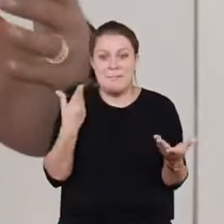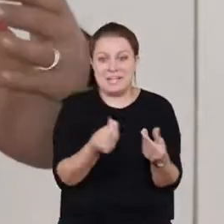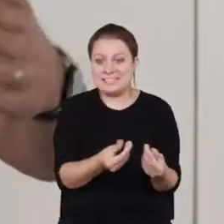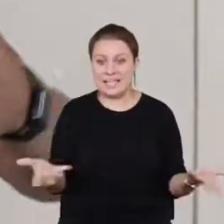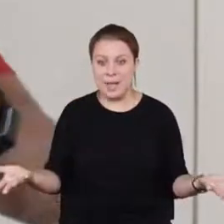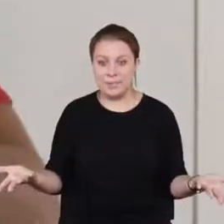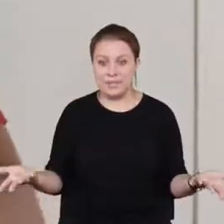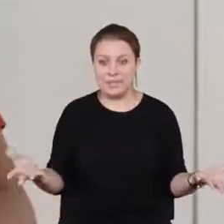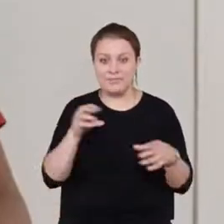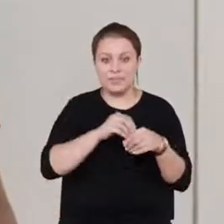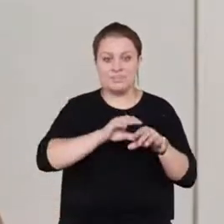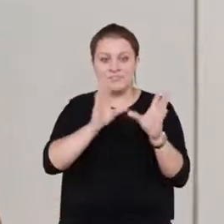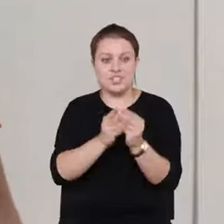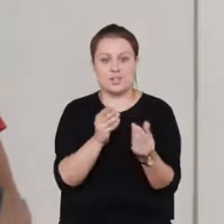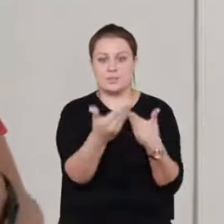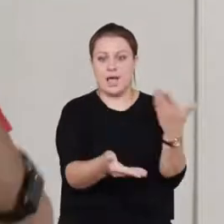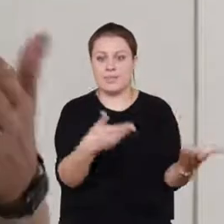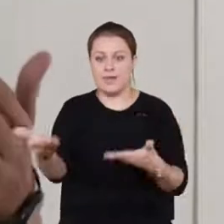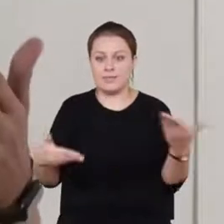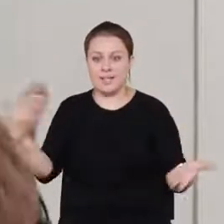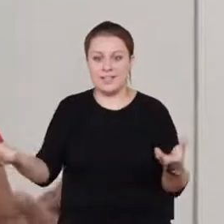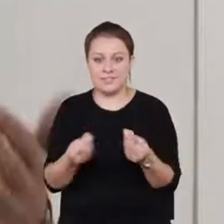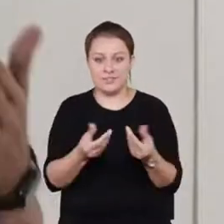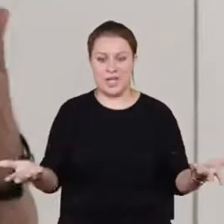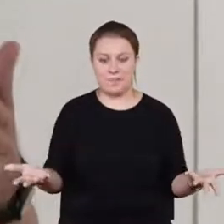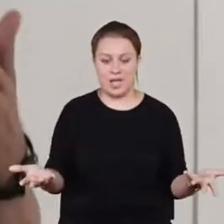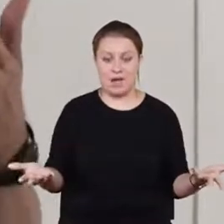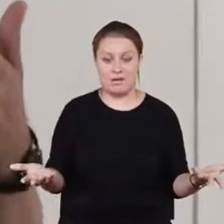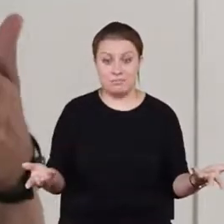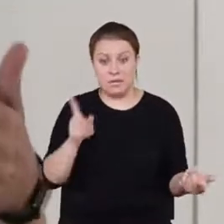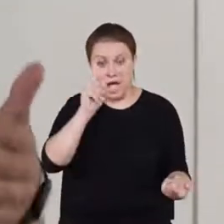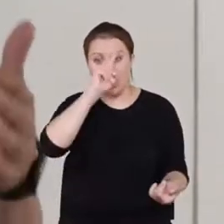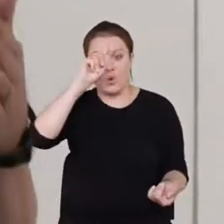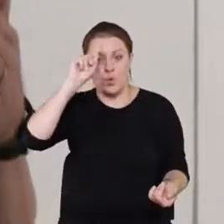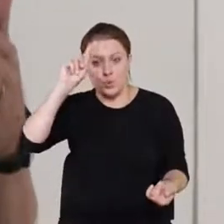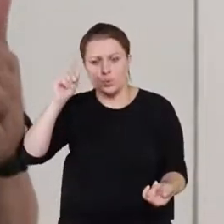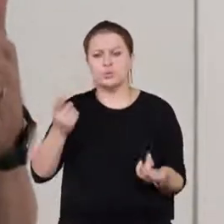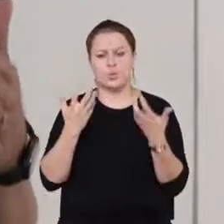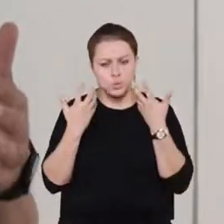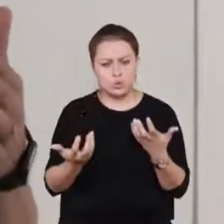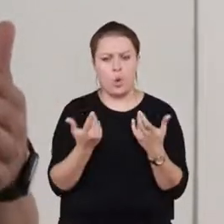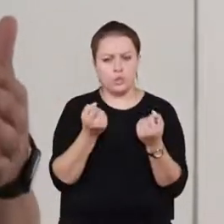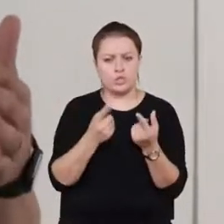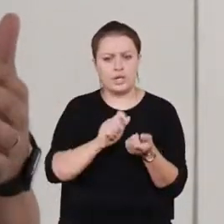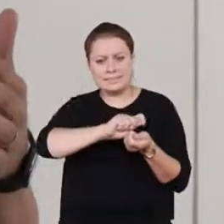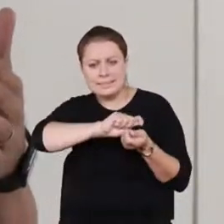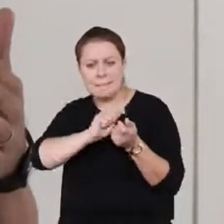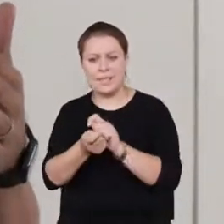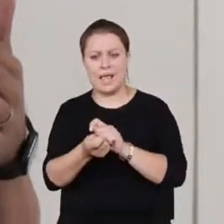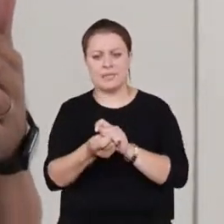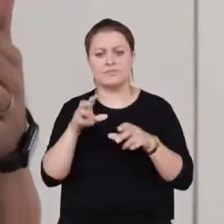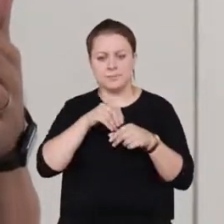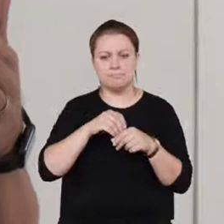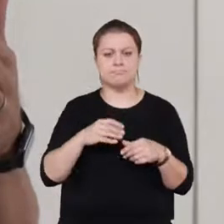tych wszystkich chłopów nią obdzielić. No niemniej jednak on był, ta reforma była na agendzie